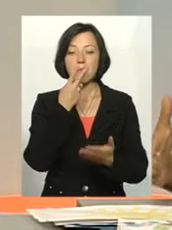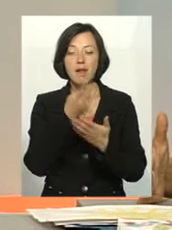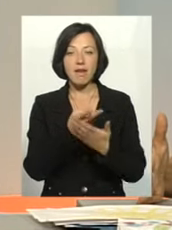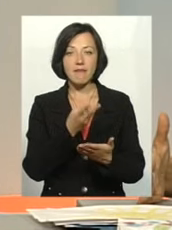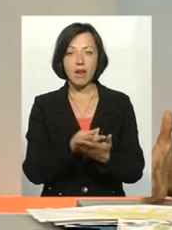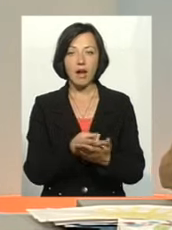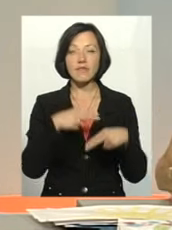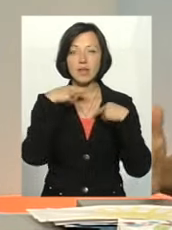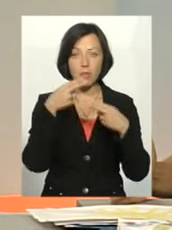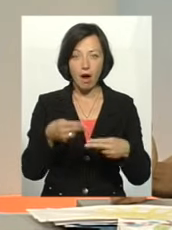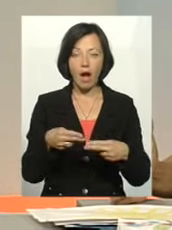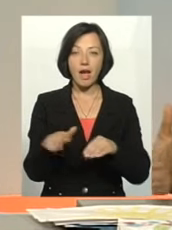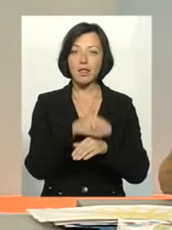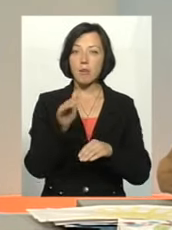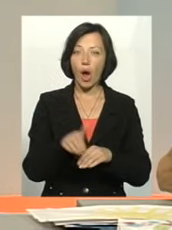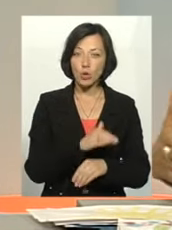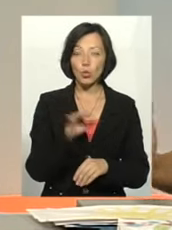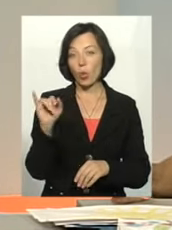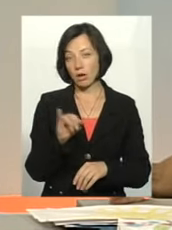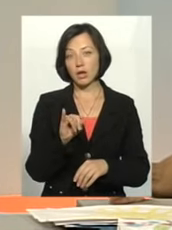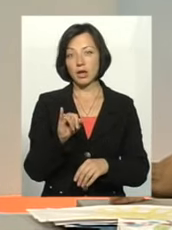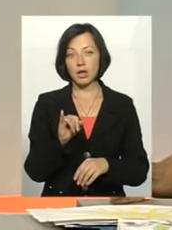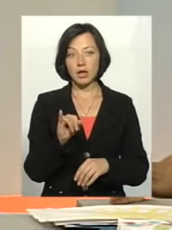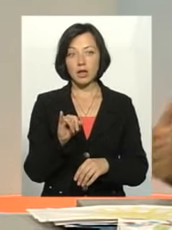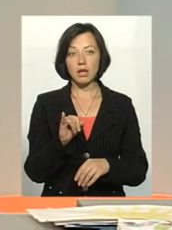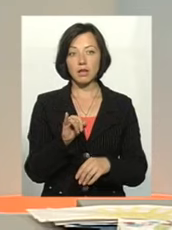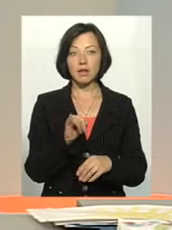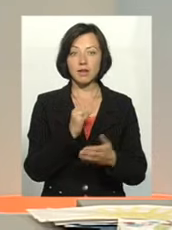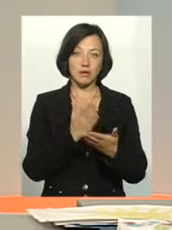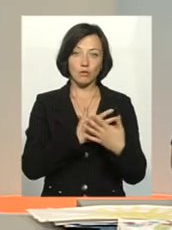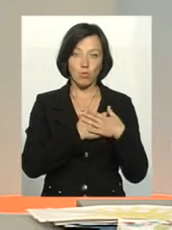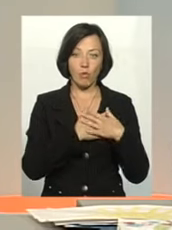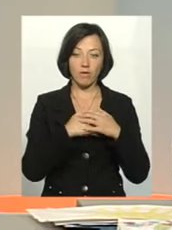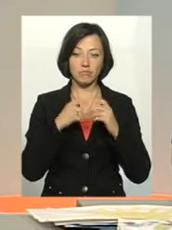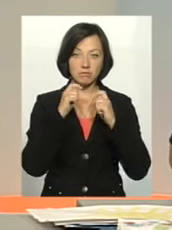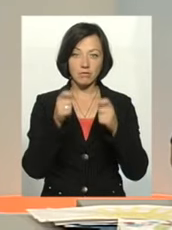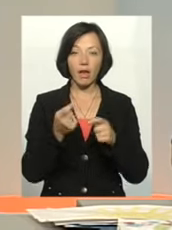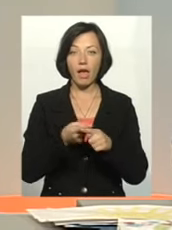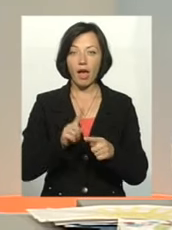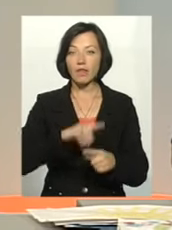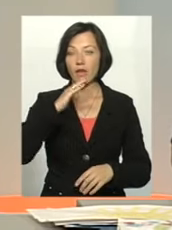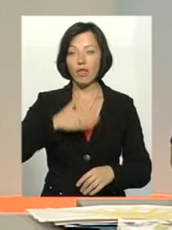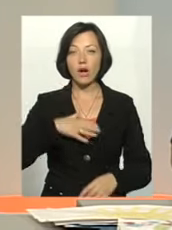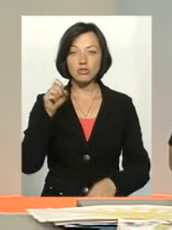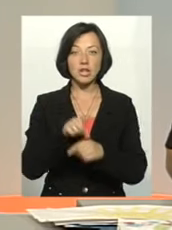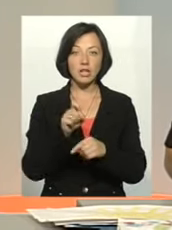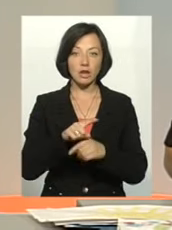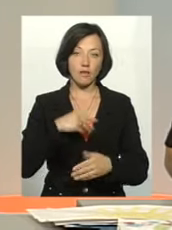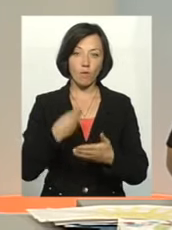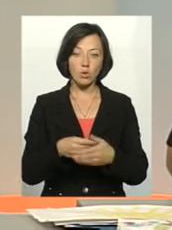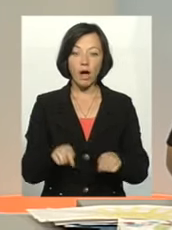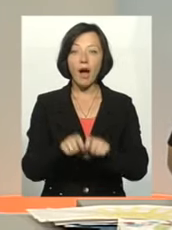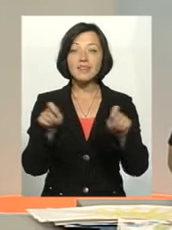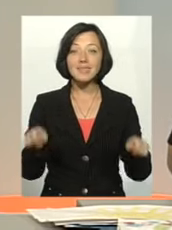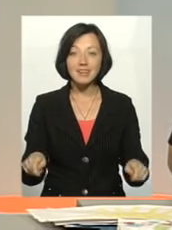ним внимание, доброту и своего рода любовь. Я думаю, это наша задача фонда – открыть